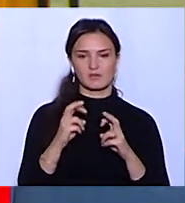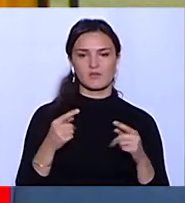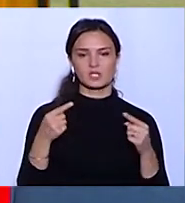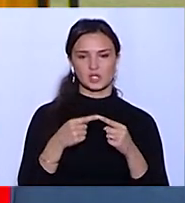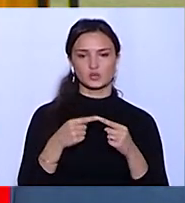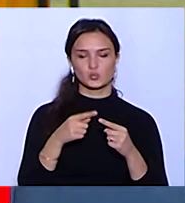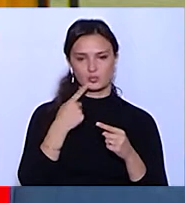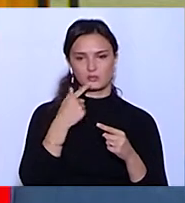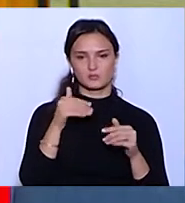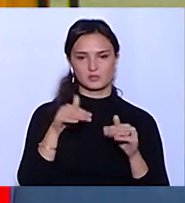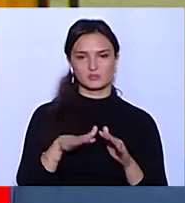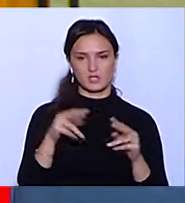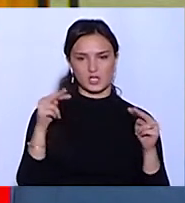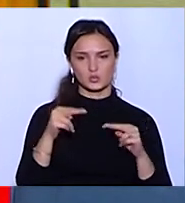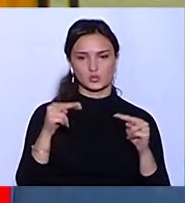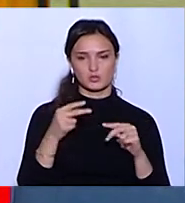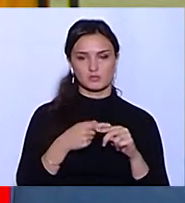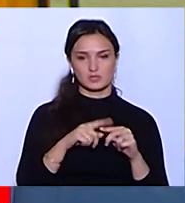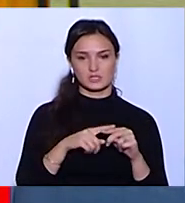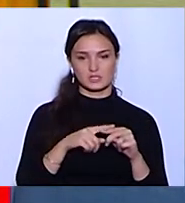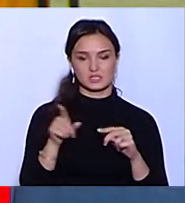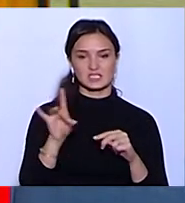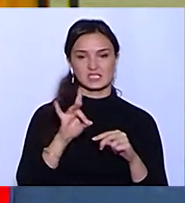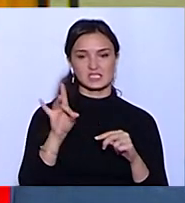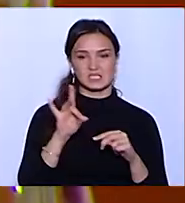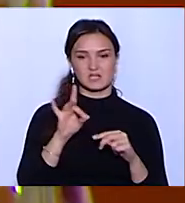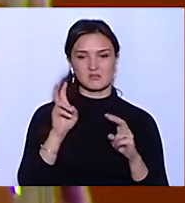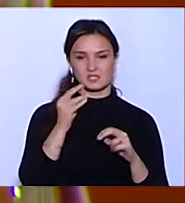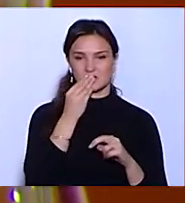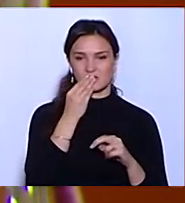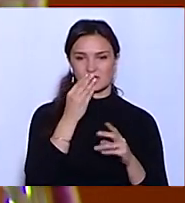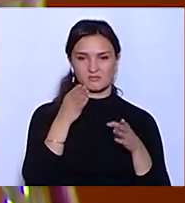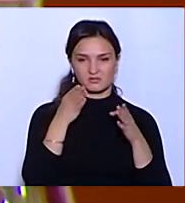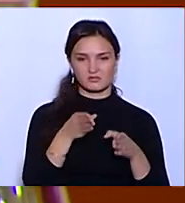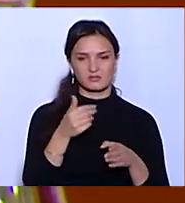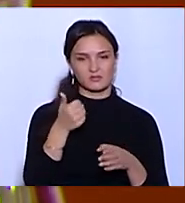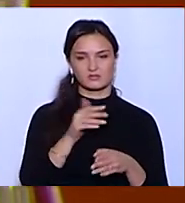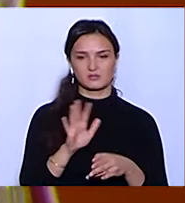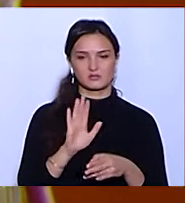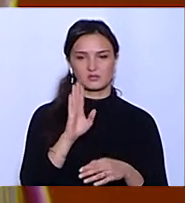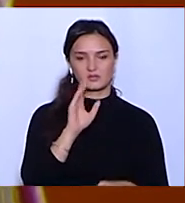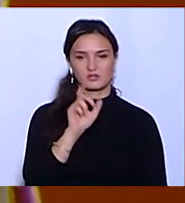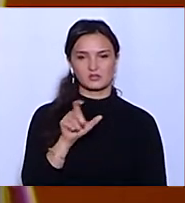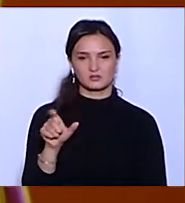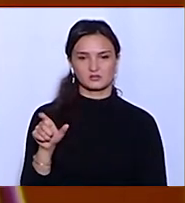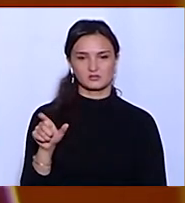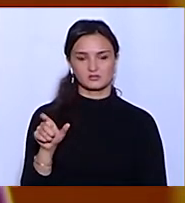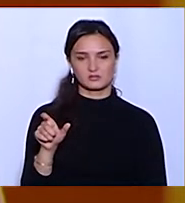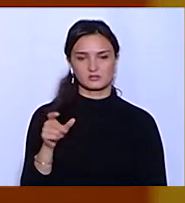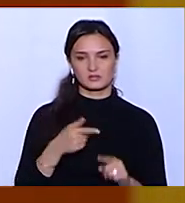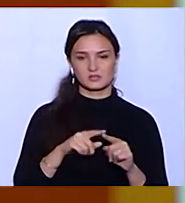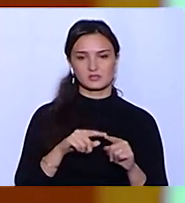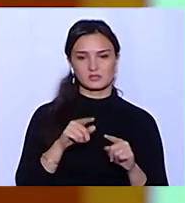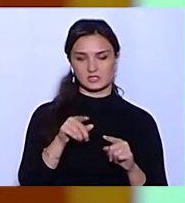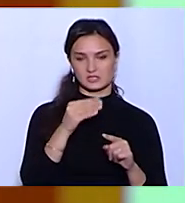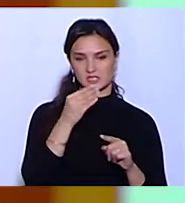მხოლოდ დადასტურებს. ამიტომ უკიდურესად ცხიმებზე ორიენტირებული საკვები არ არის ქალებისათვის მეგობრულად განწყობილი საკვები